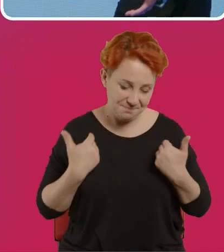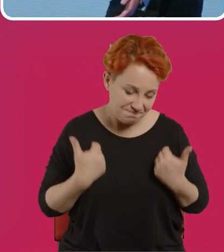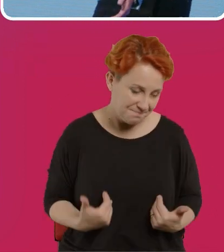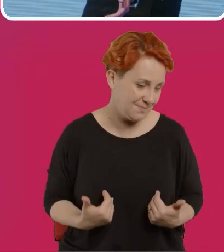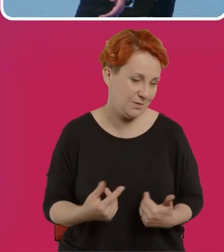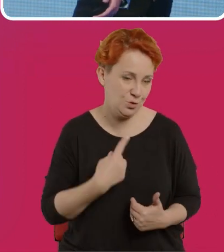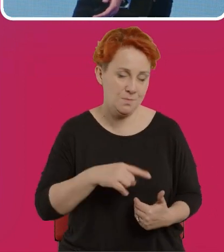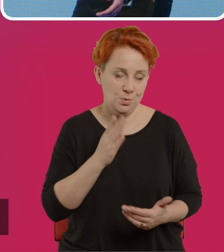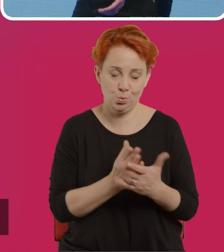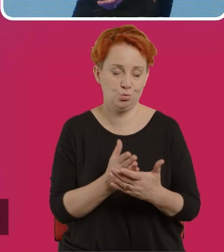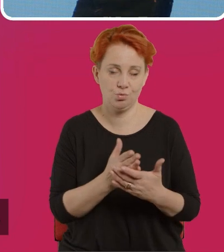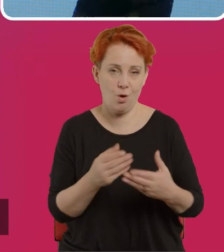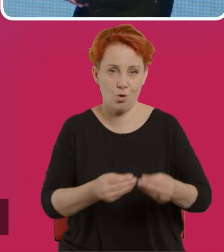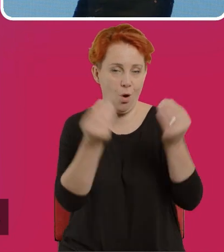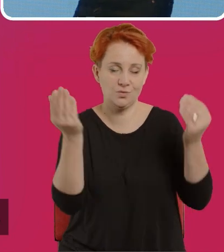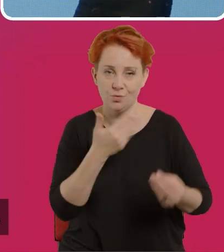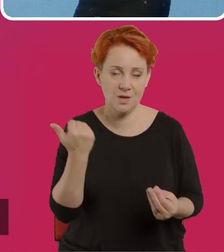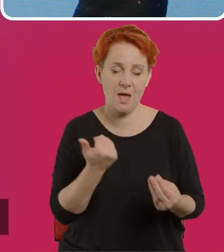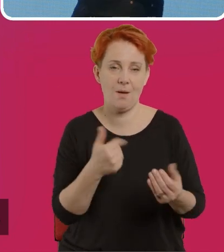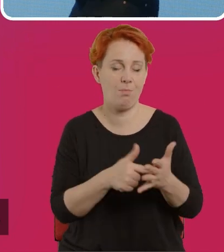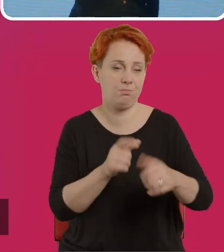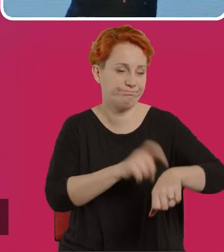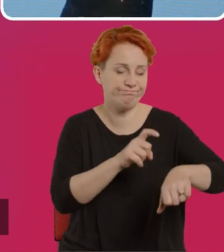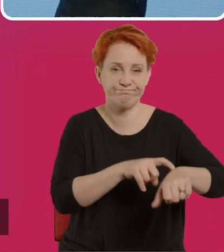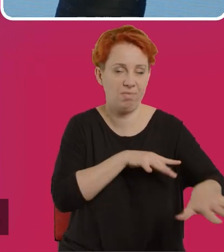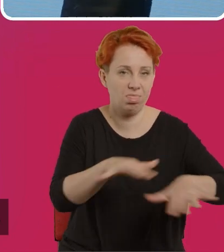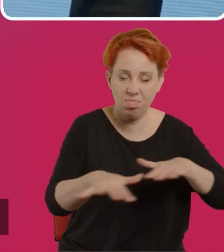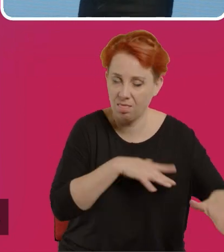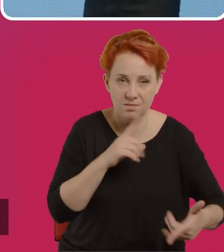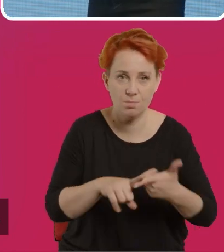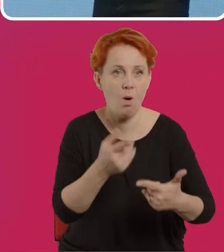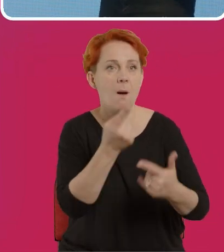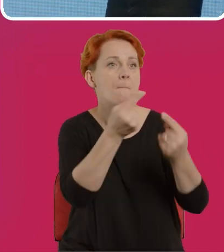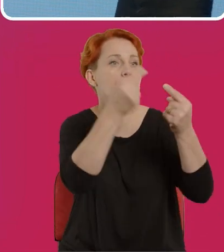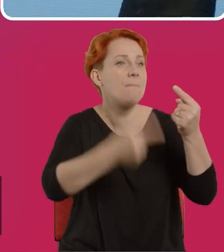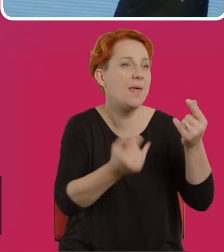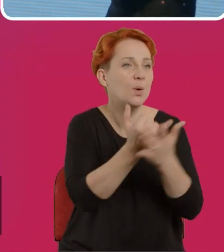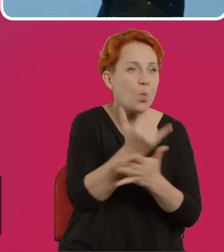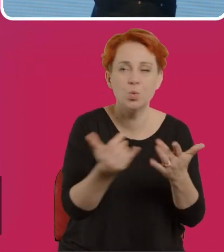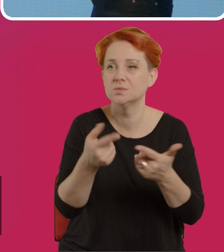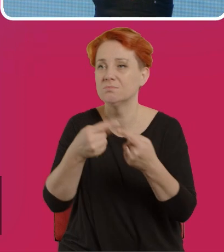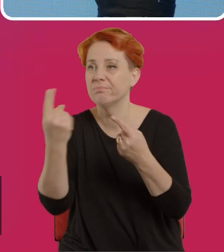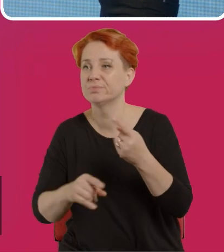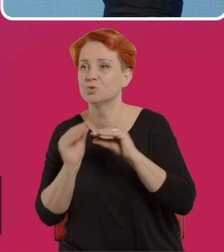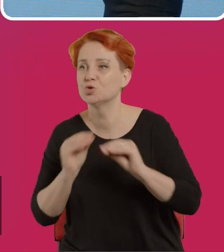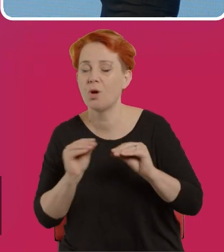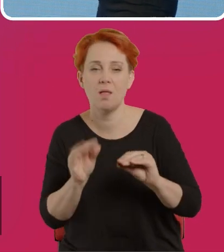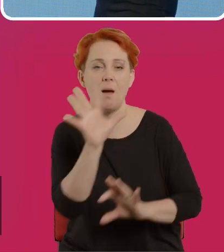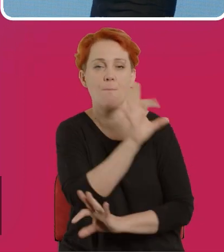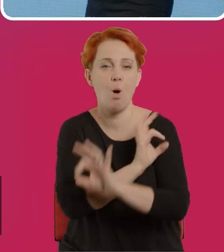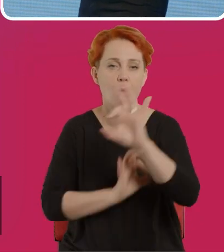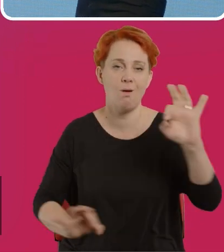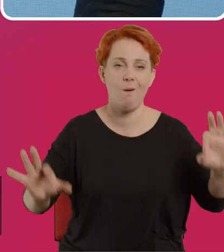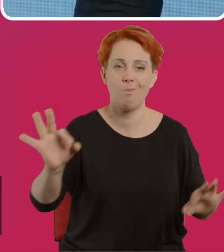ogóle się przestajemy rozwijać czasem, bo nie mamy czasu, bo nie ma takiego kursu, nie ma tego szkolenia. Bardzo dużo wymówek jesteśmy sobie w